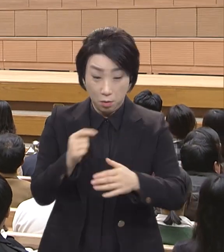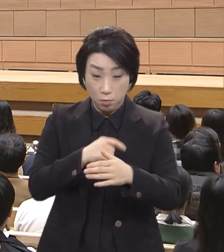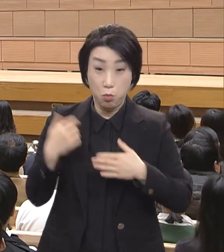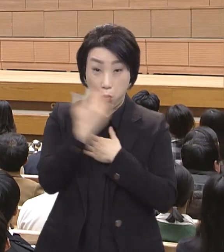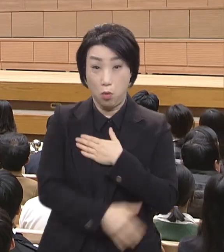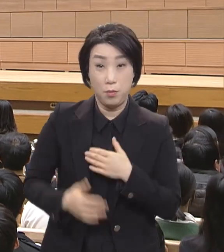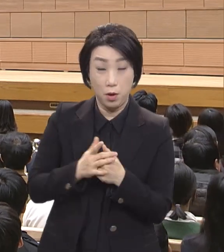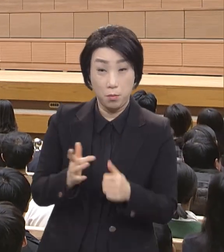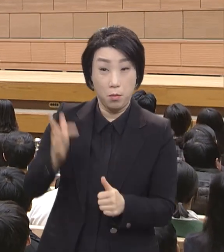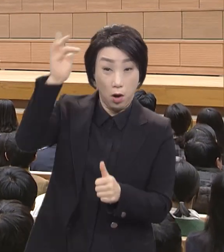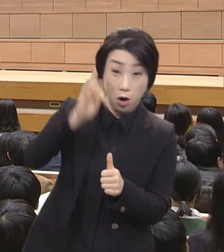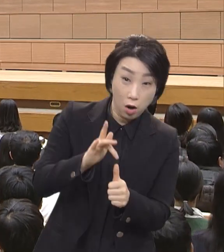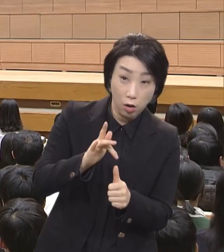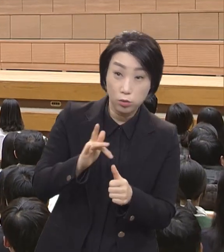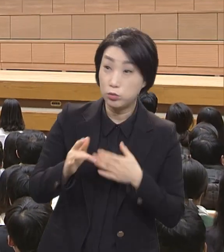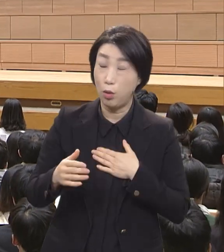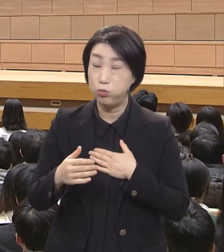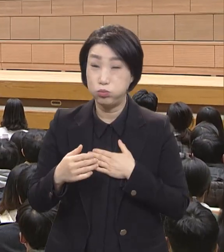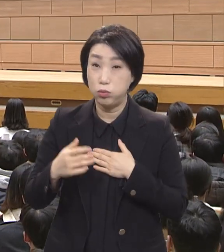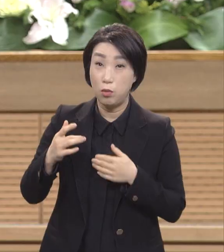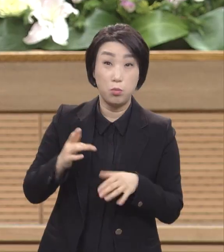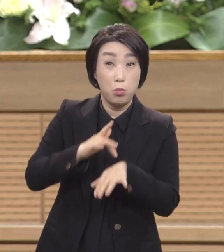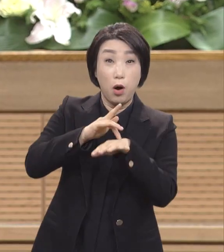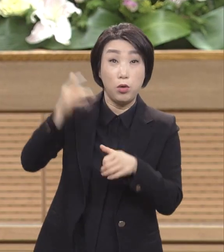들어와도 나는 들은지도 몰라.